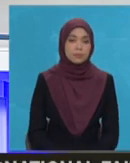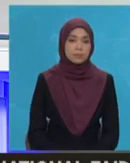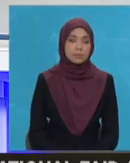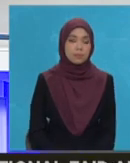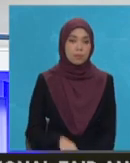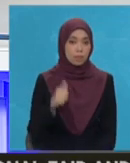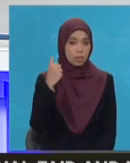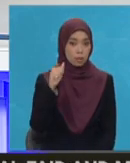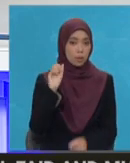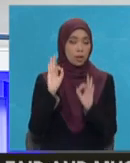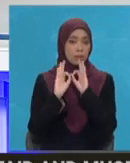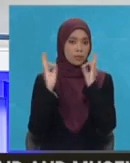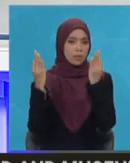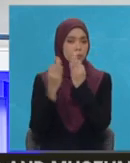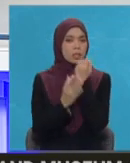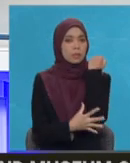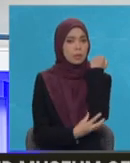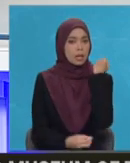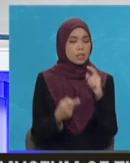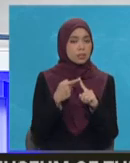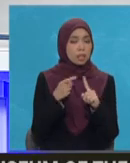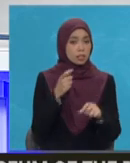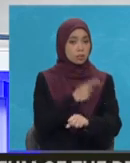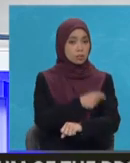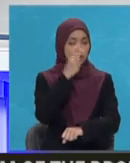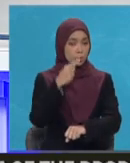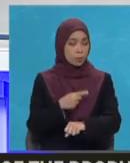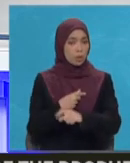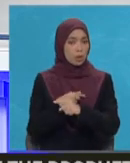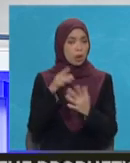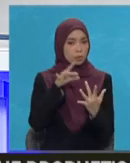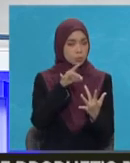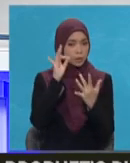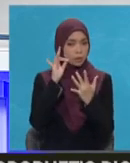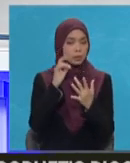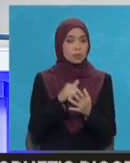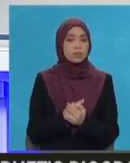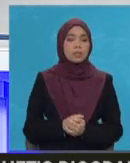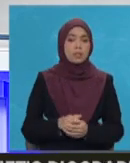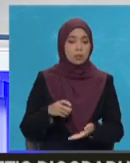10 keluarga terpilih bagi Indonesia